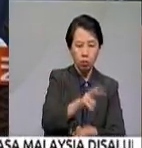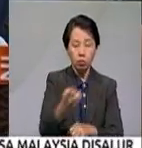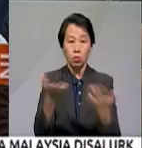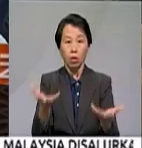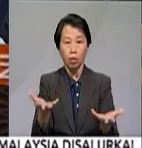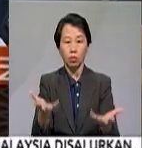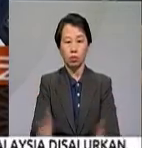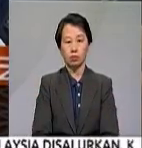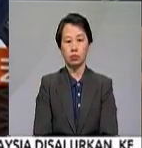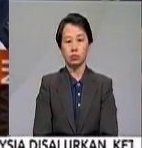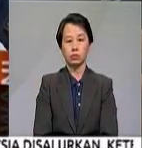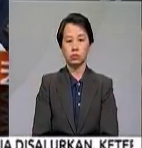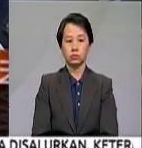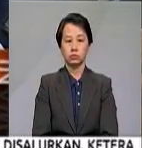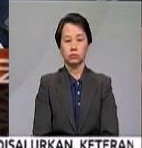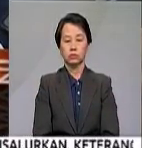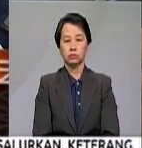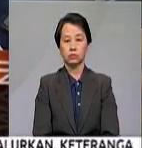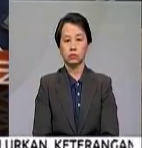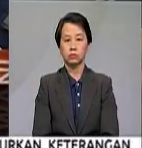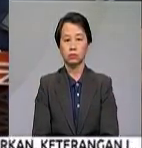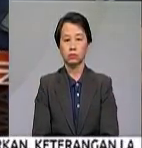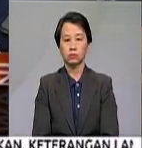sama lain.